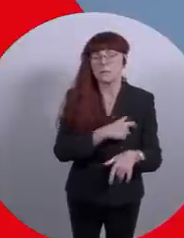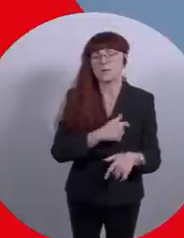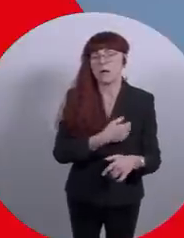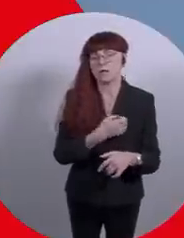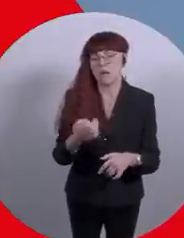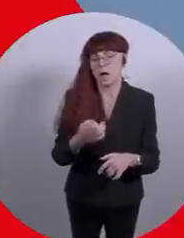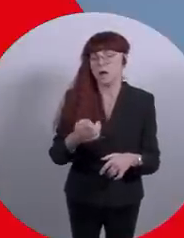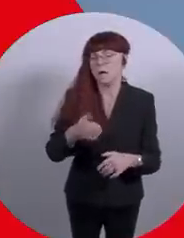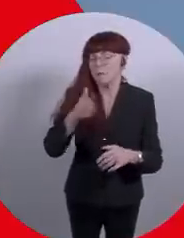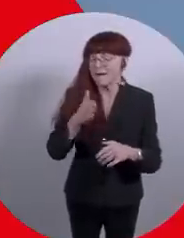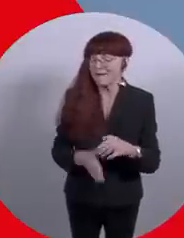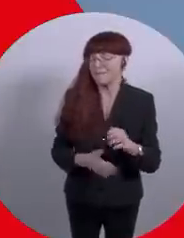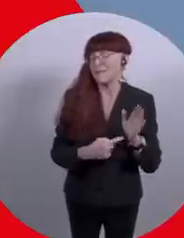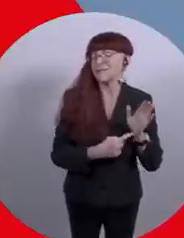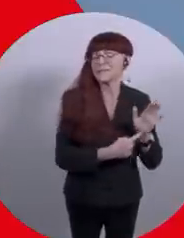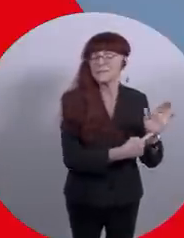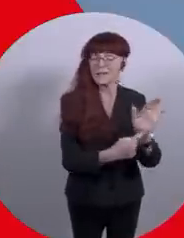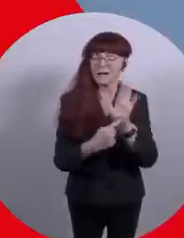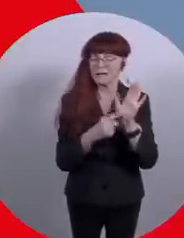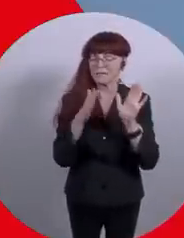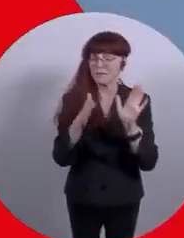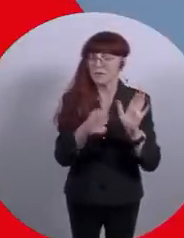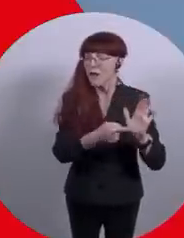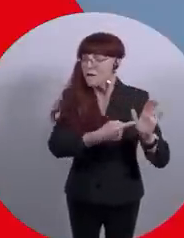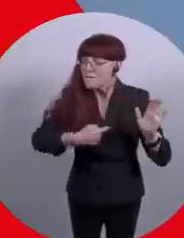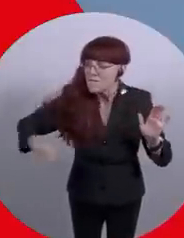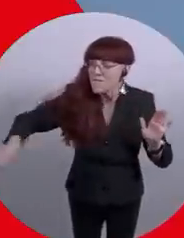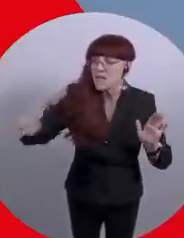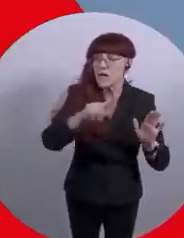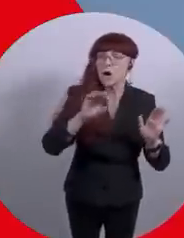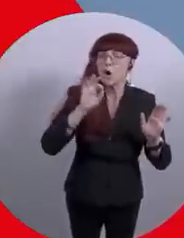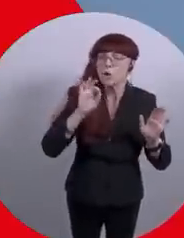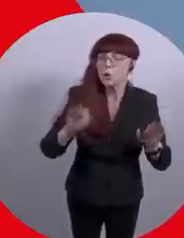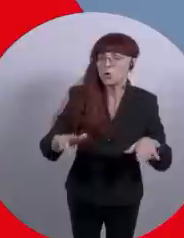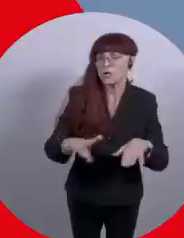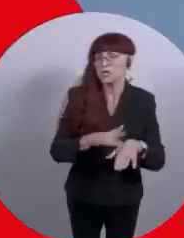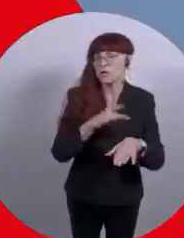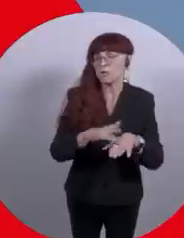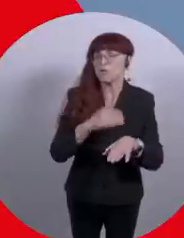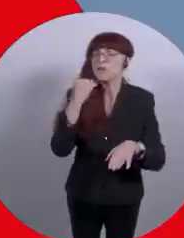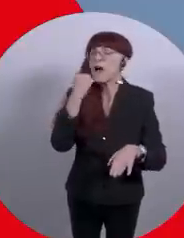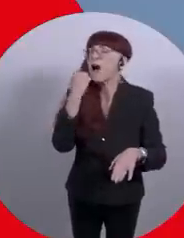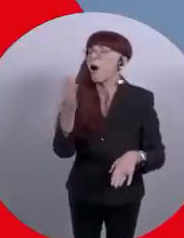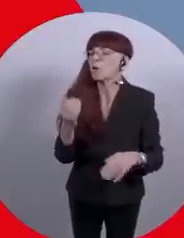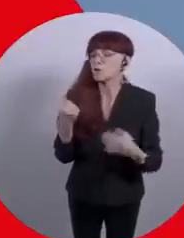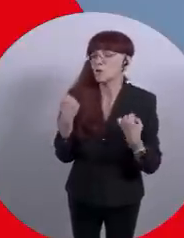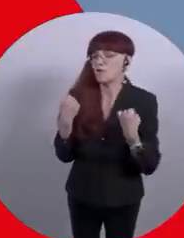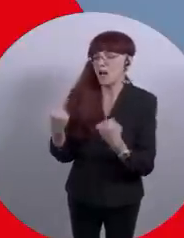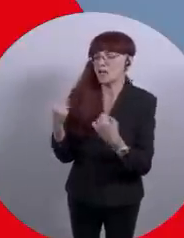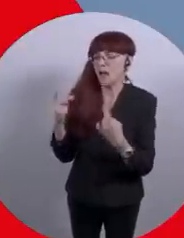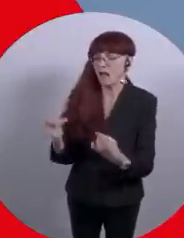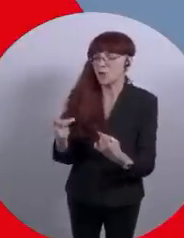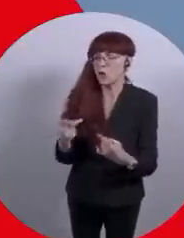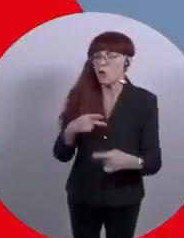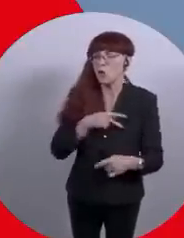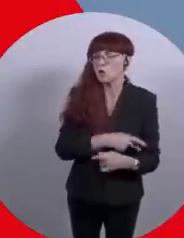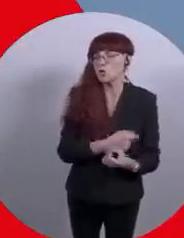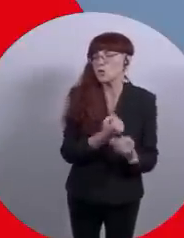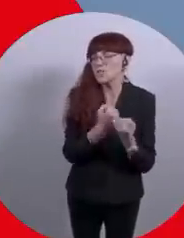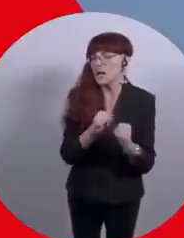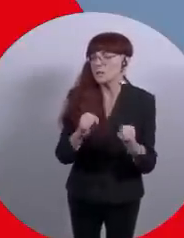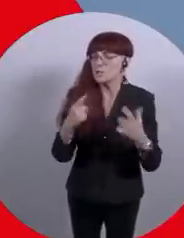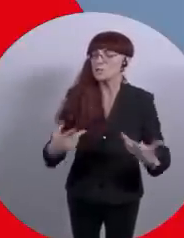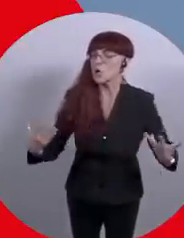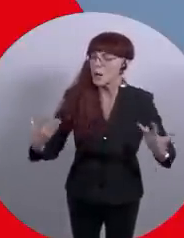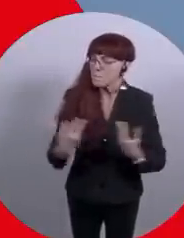eines zeigen wird dass wir erstens mit einem guten Gefühl nach Hause fahren können aber dass die Sozialdemokratie geeinkämpft für die Probleme